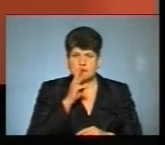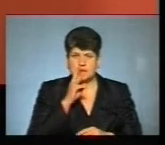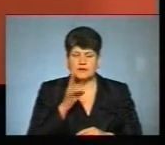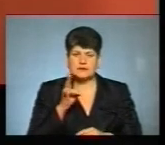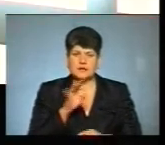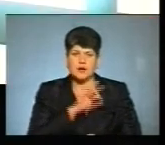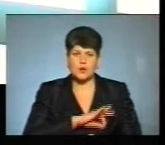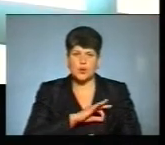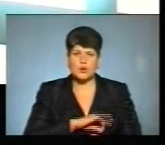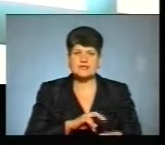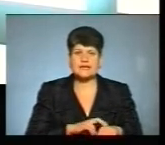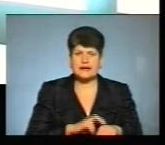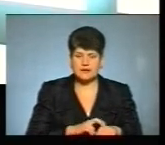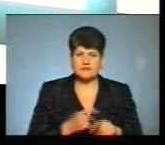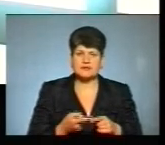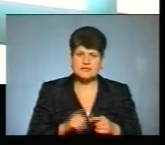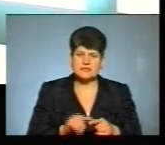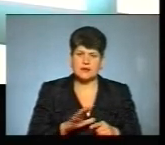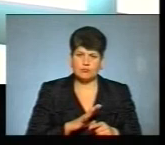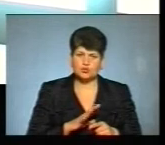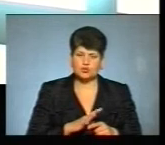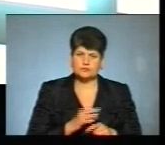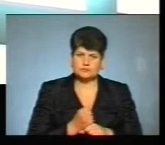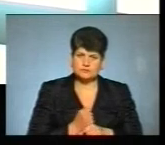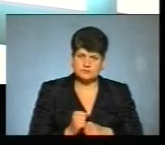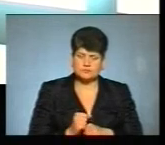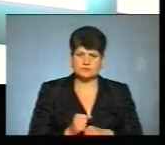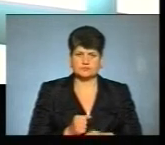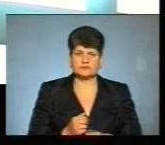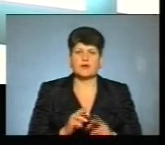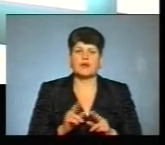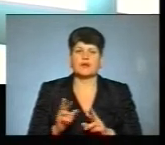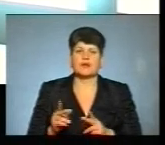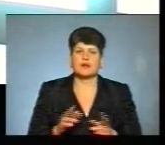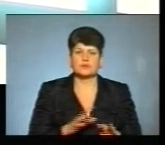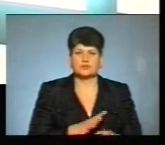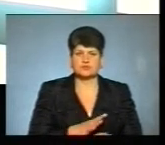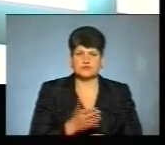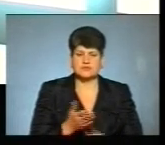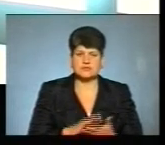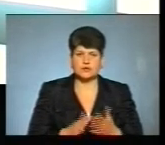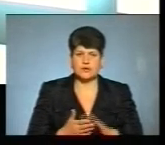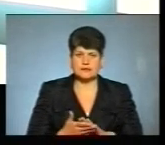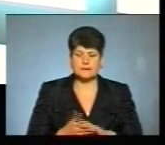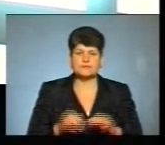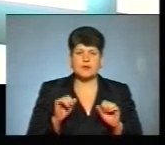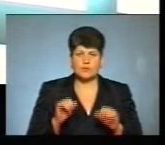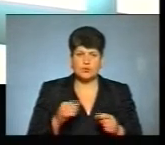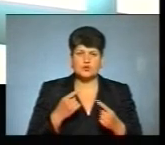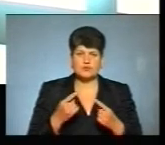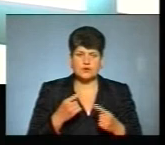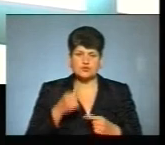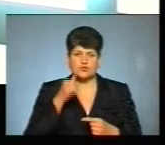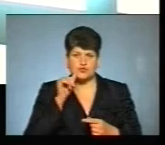на користь лікарів. Чи це було добровільно, чи примусово, чи як? Що відомо по цій ситуації? Можу говорити про те, що